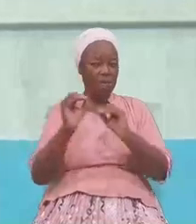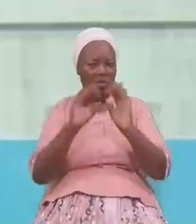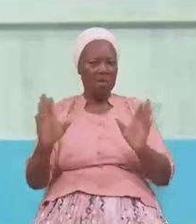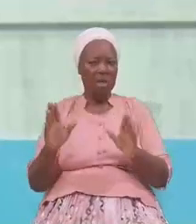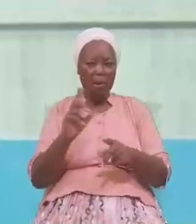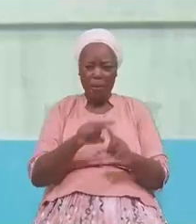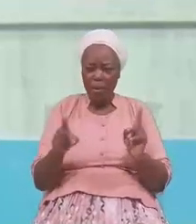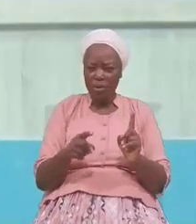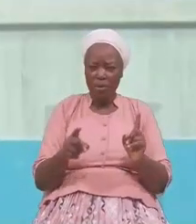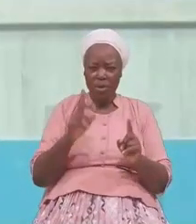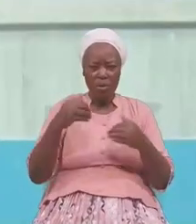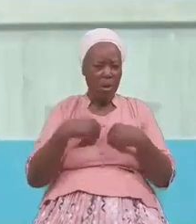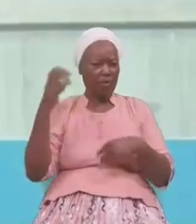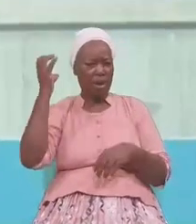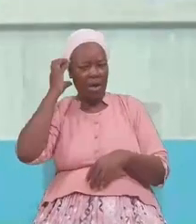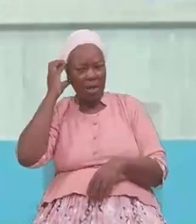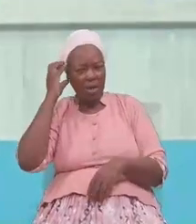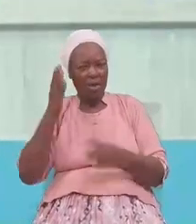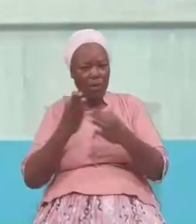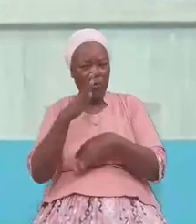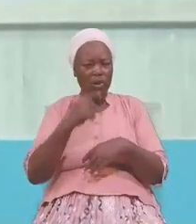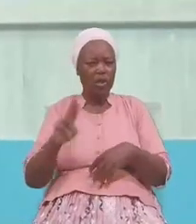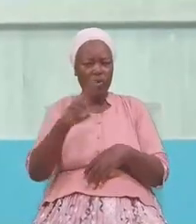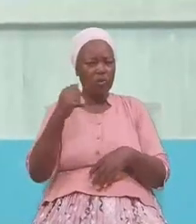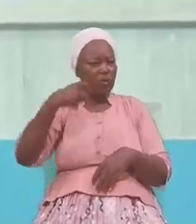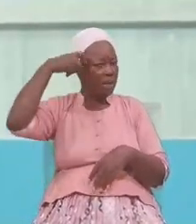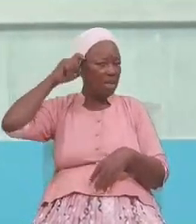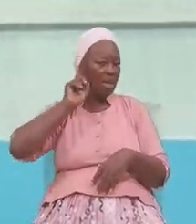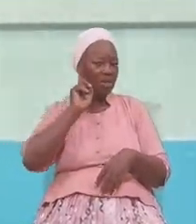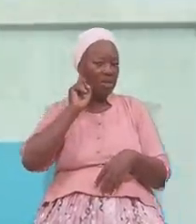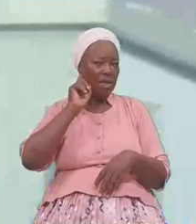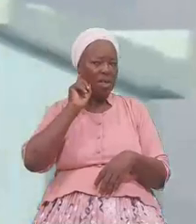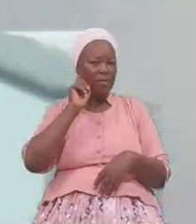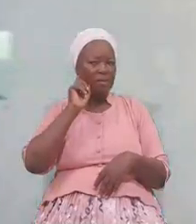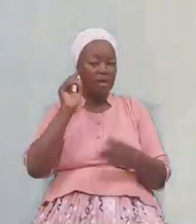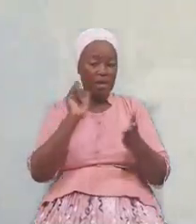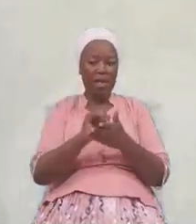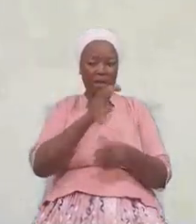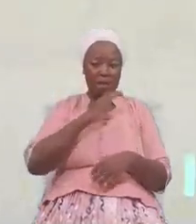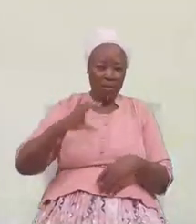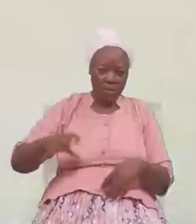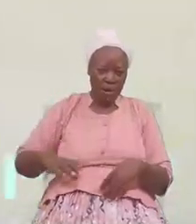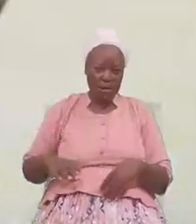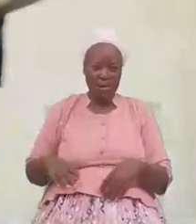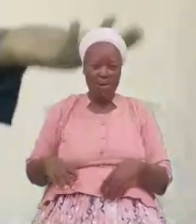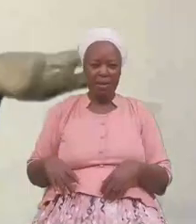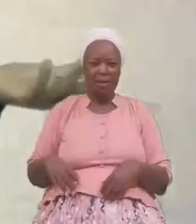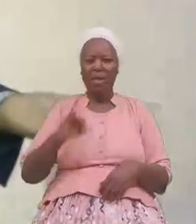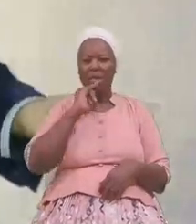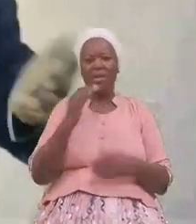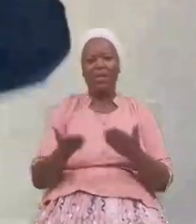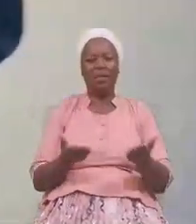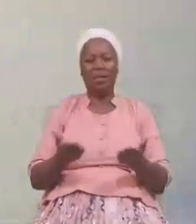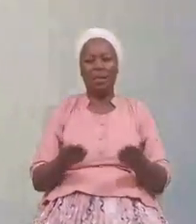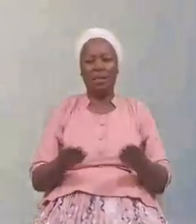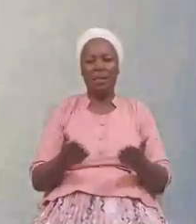entendu, à travers même l'utilisation de ces outils-là, que Christ est là, que le guérisseur